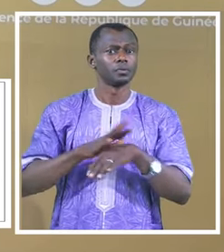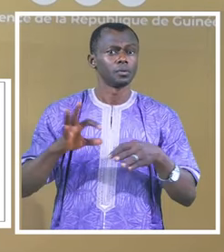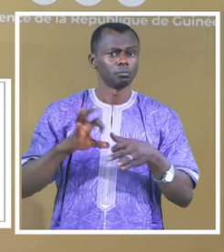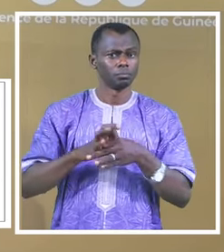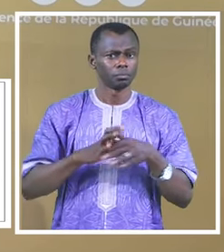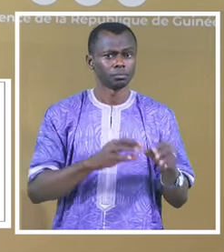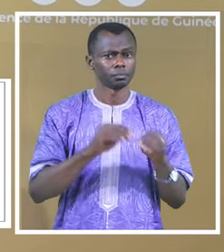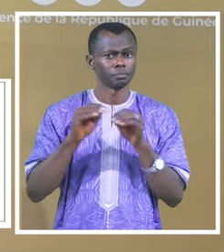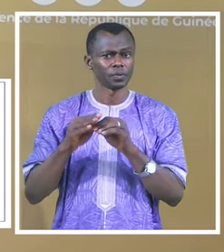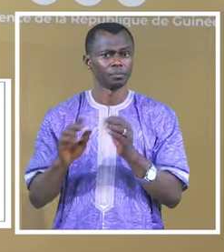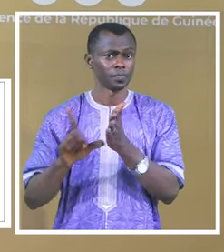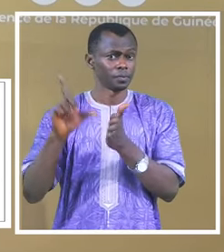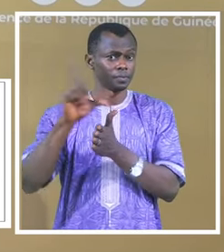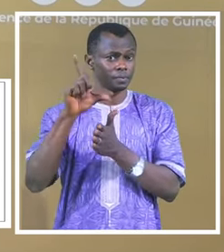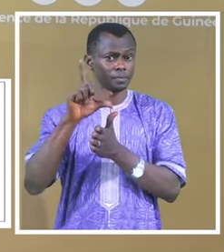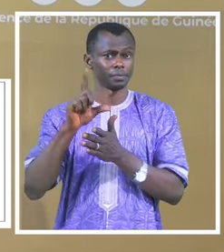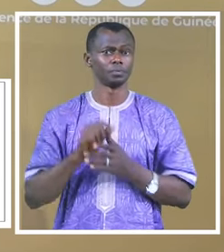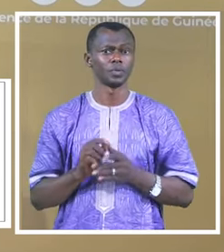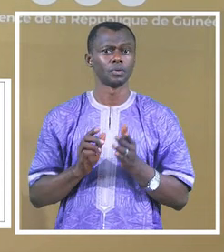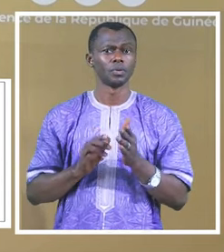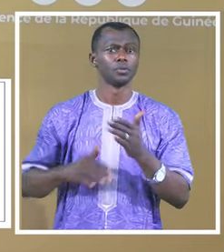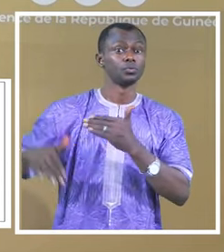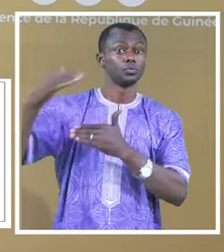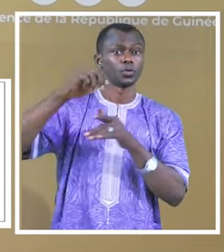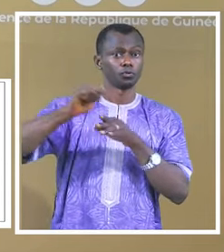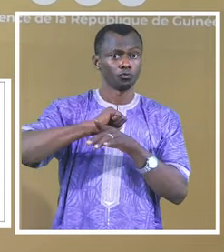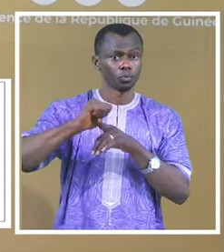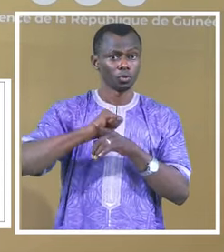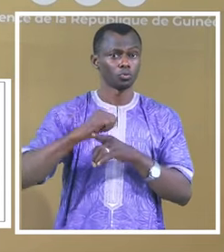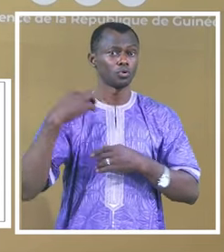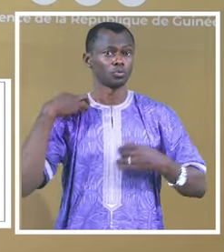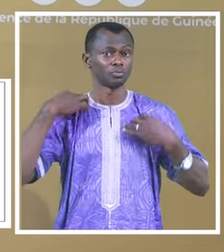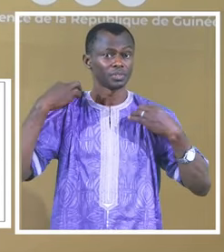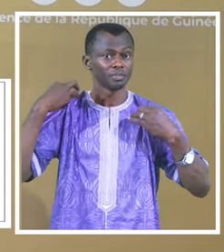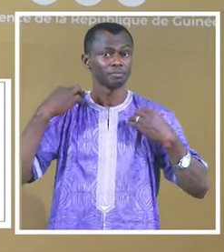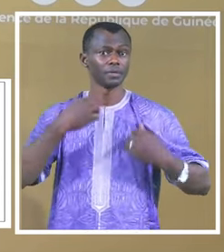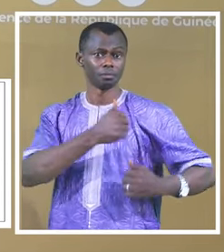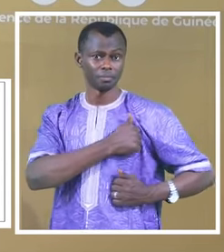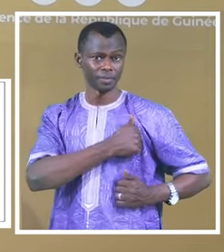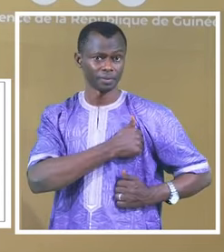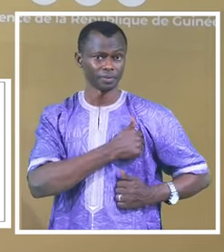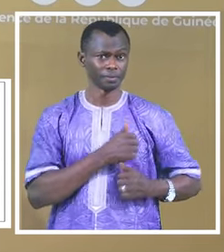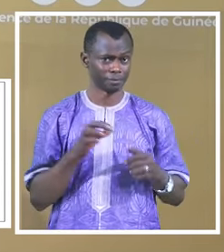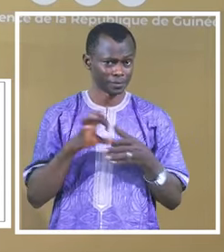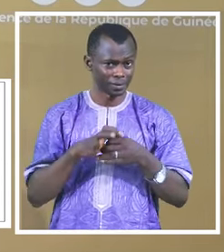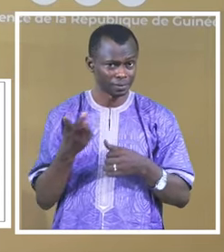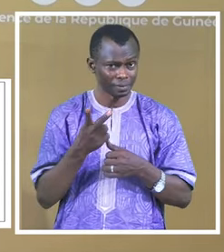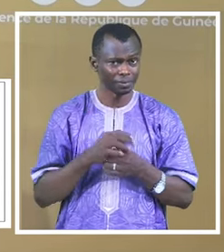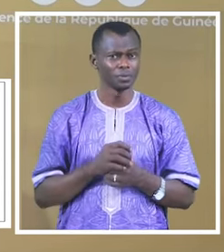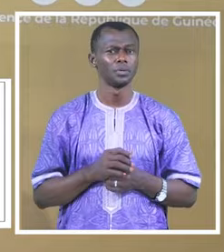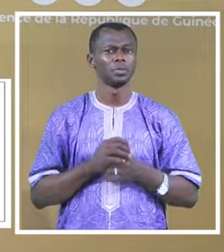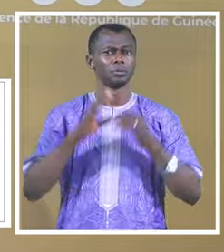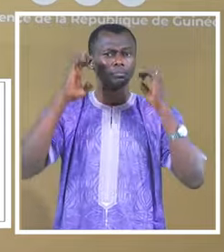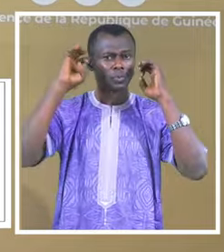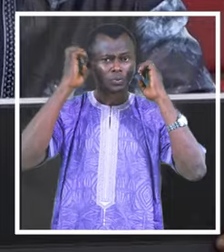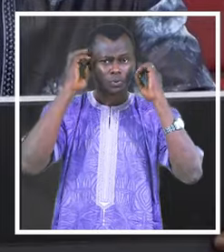lors du Conseil des ministres en date du 12 janvier 2023, une instruction très claire a été donnée concernant la mise